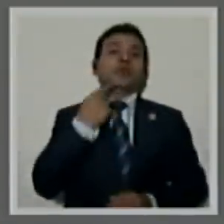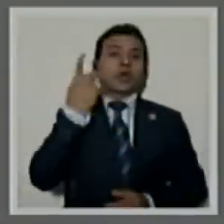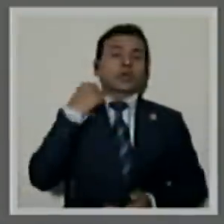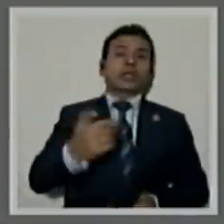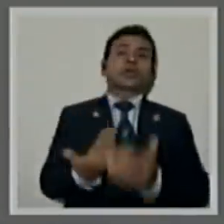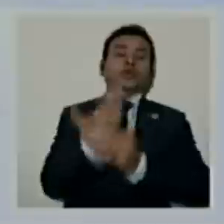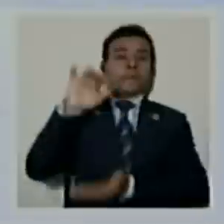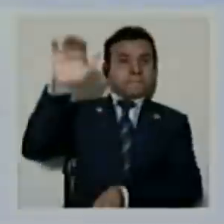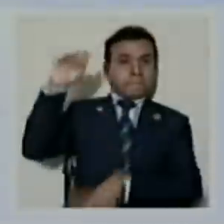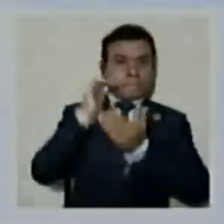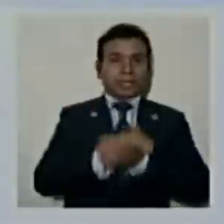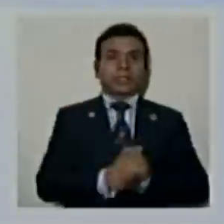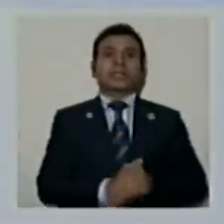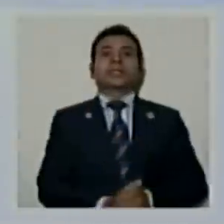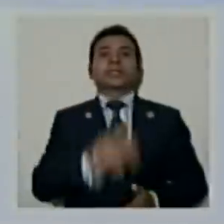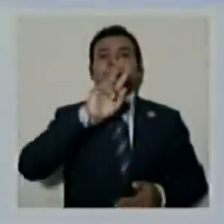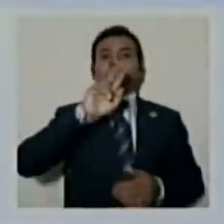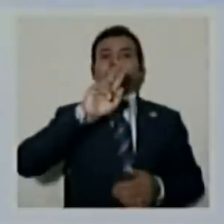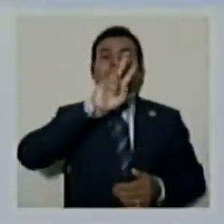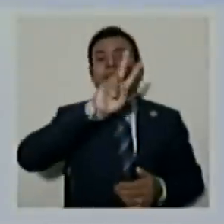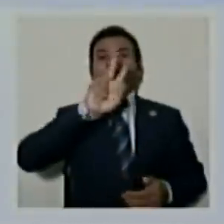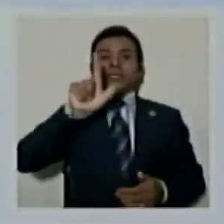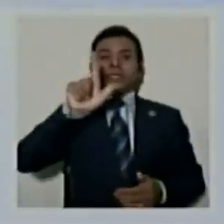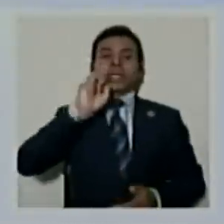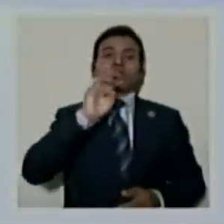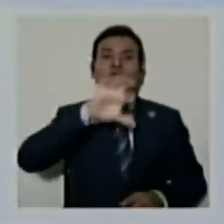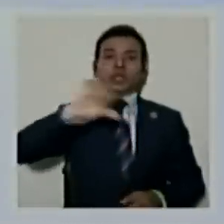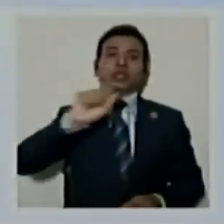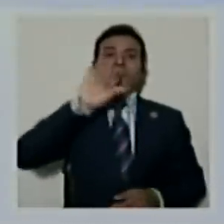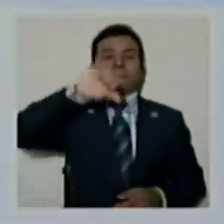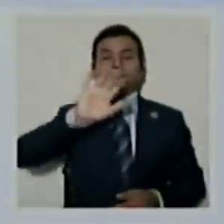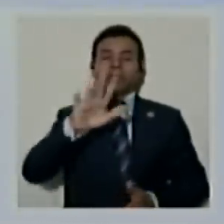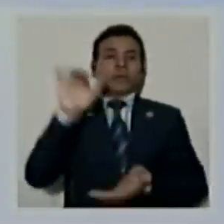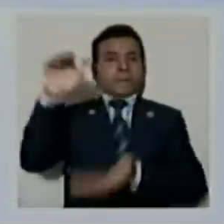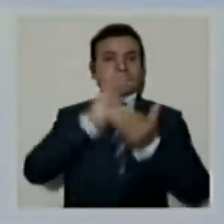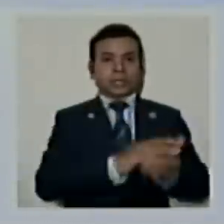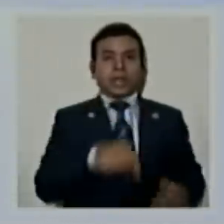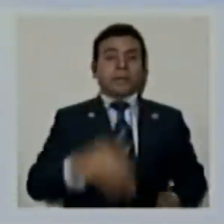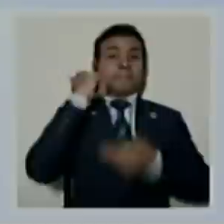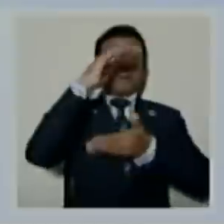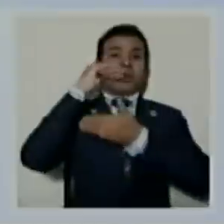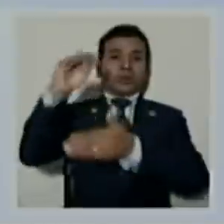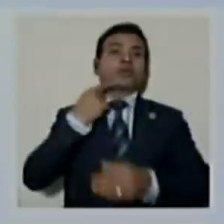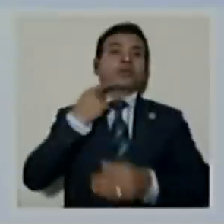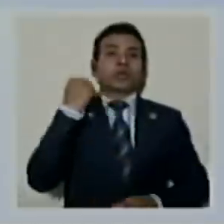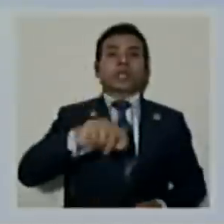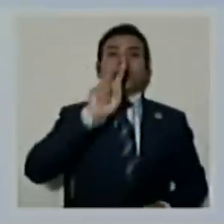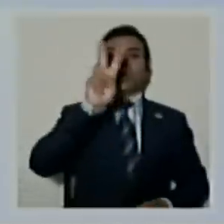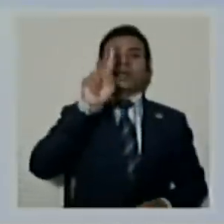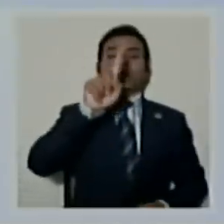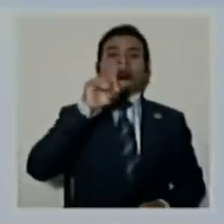ব্যক্তিগত সুরক্ষা সামগ্রী যে তথ্য আমরা কেন্দ্রীয় ঔষধাগার থেকে প্রাপ্ত হয়েছি এই তথ্য অনুযায়ী 24 ঘন্টায় নতুন করে সংগৃহীত